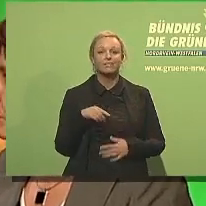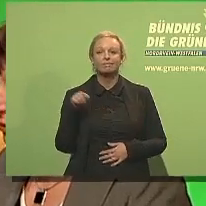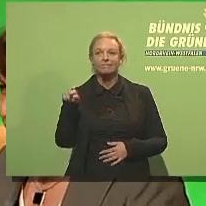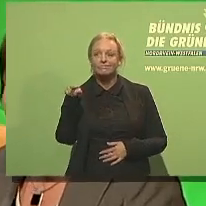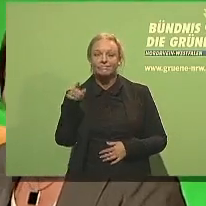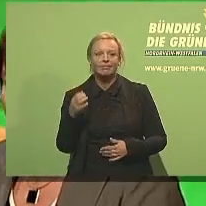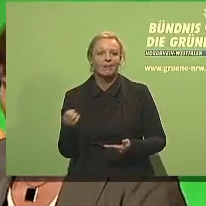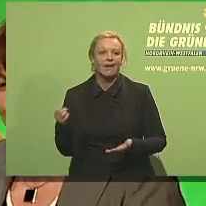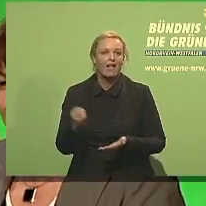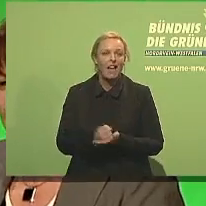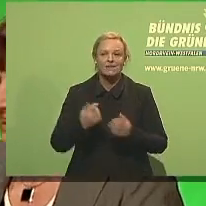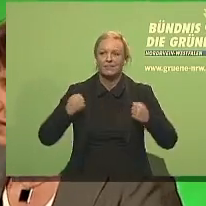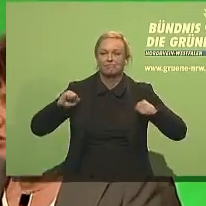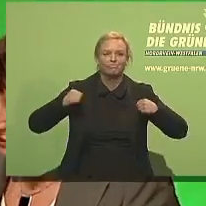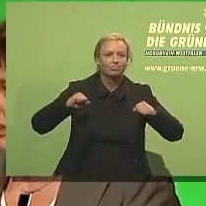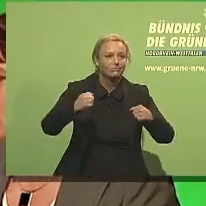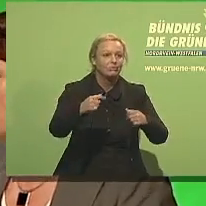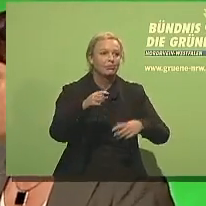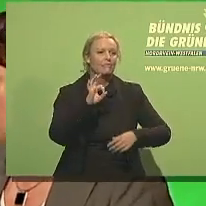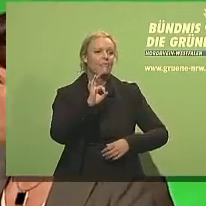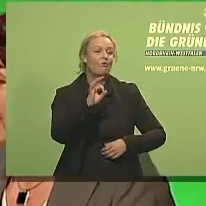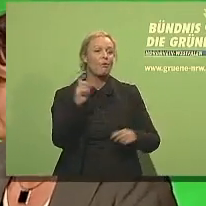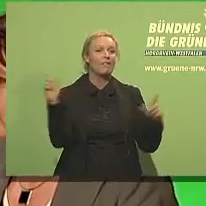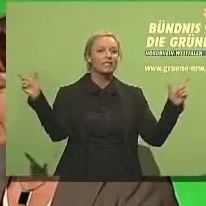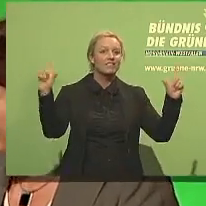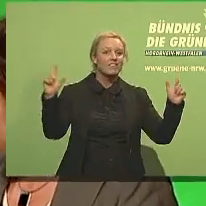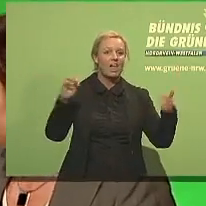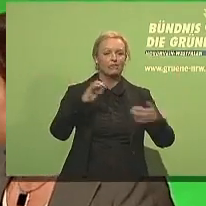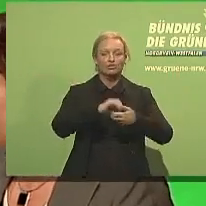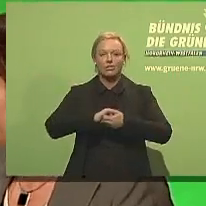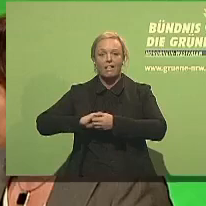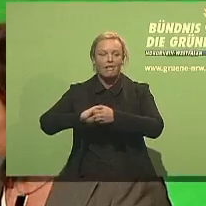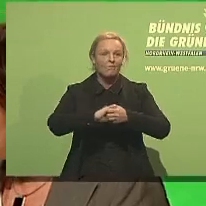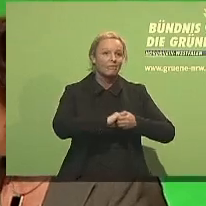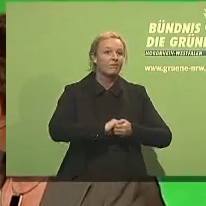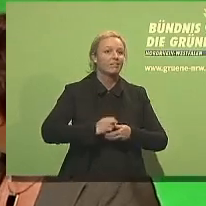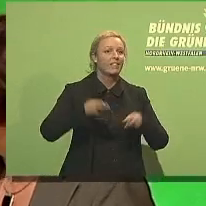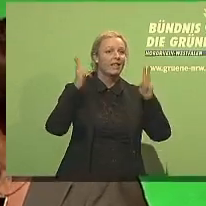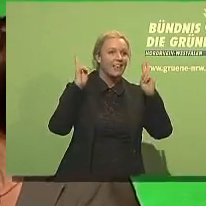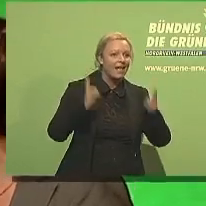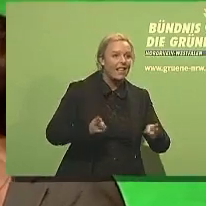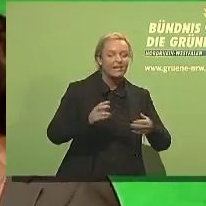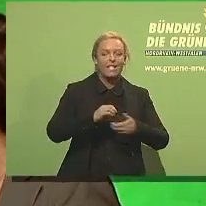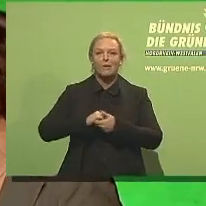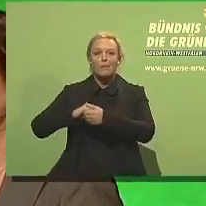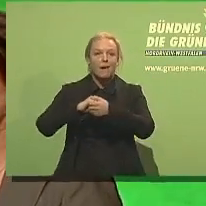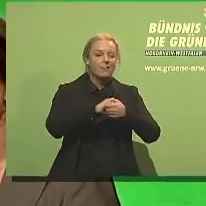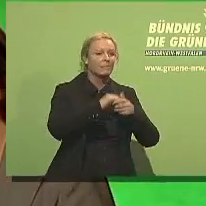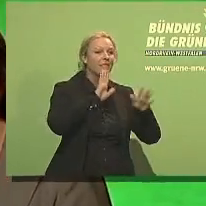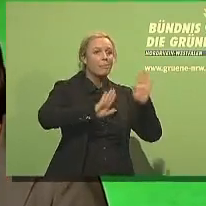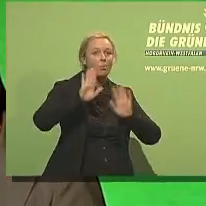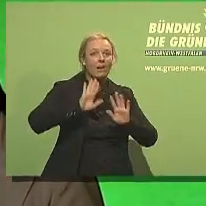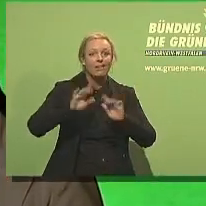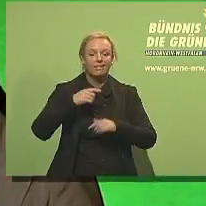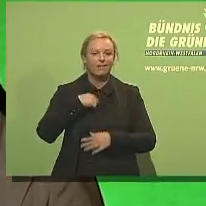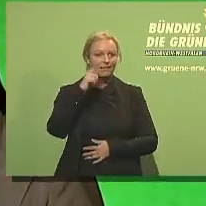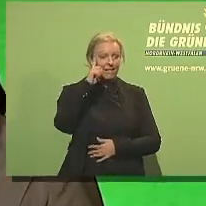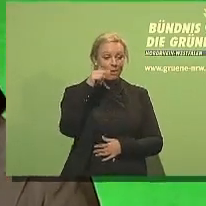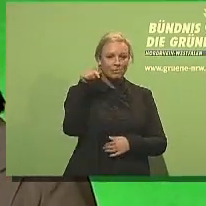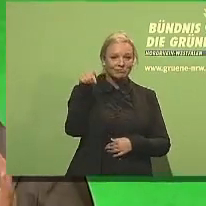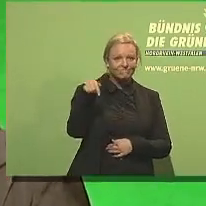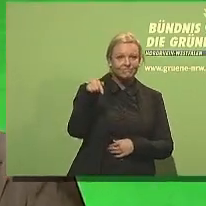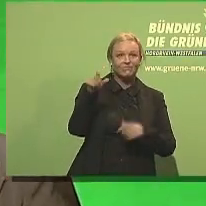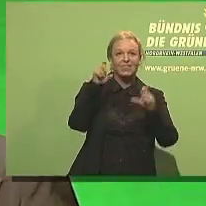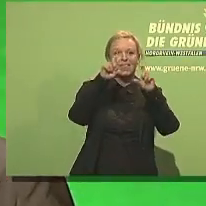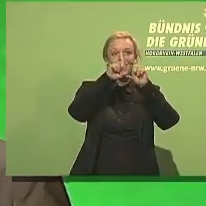Einsatz für den gesellschaftlichen Zusammenhalt, für Gerechtigkeit, für Gemeinsinn, Demokratie. Ich glaube, dass dieses Thema neben